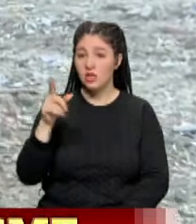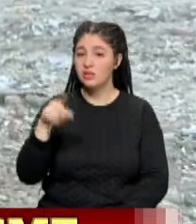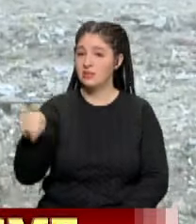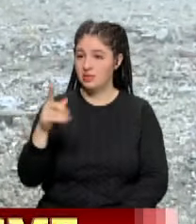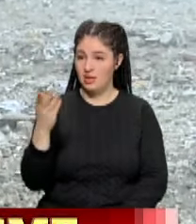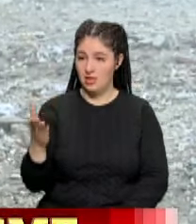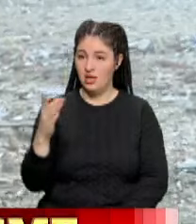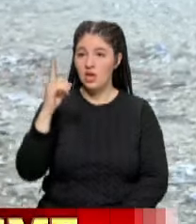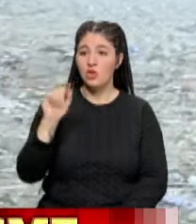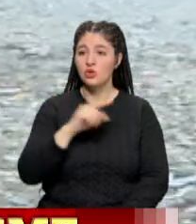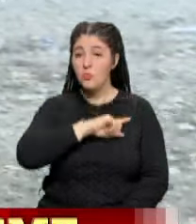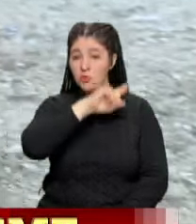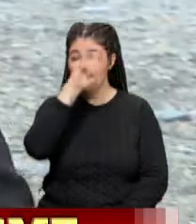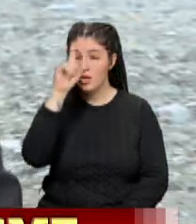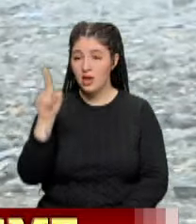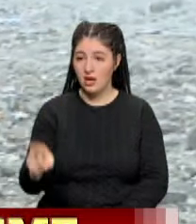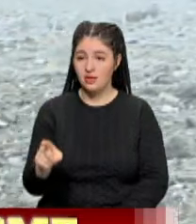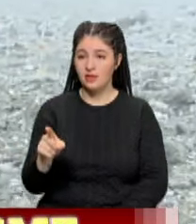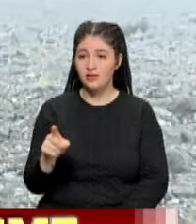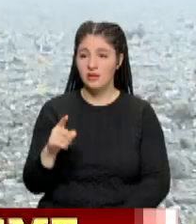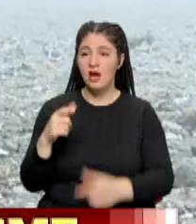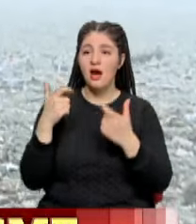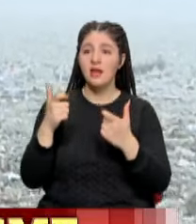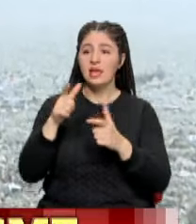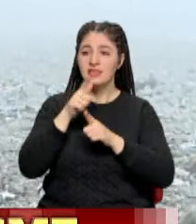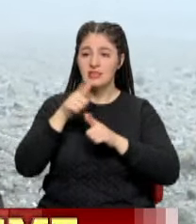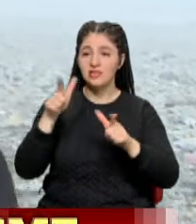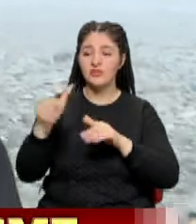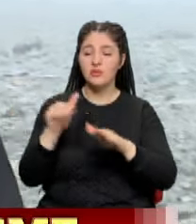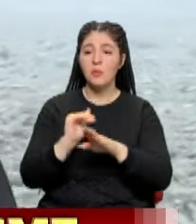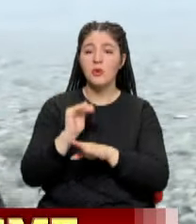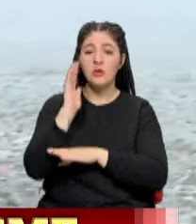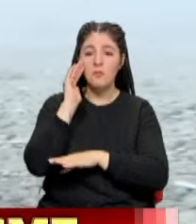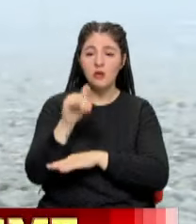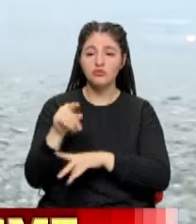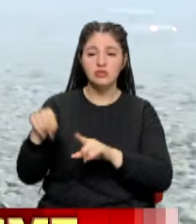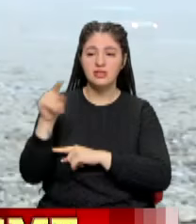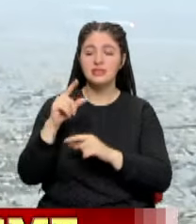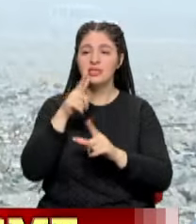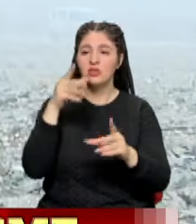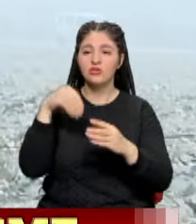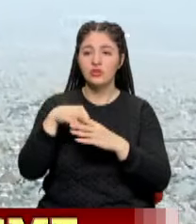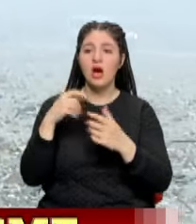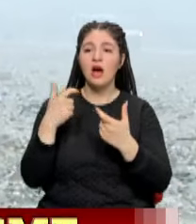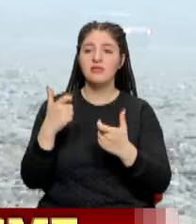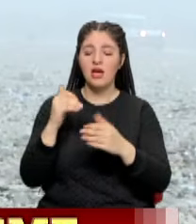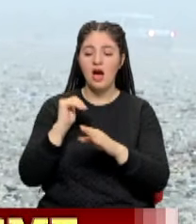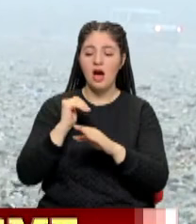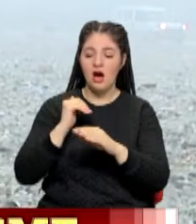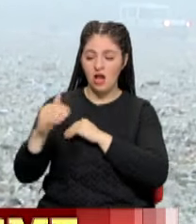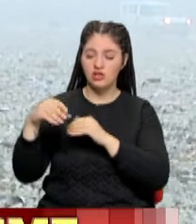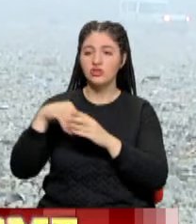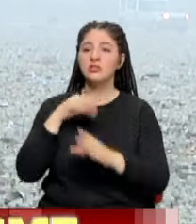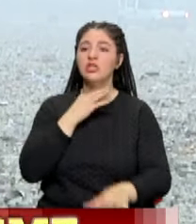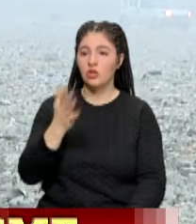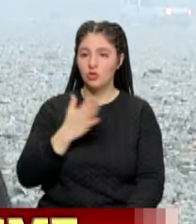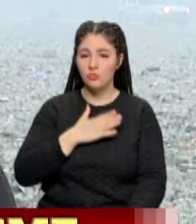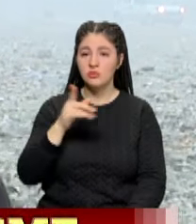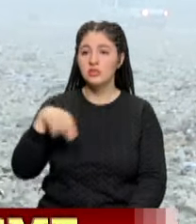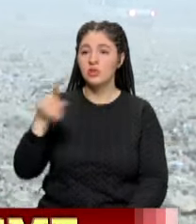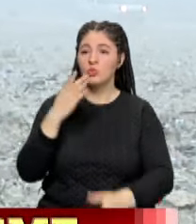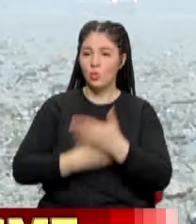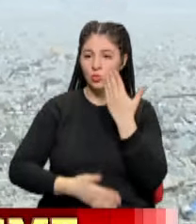sizlere ilk günden bugüne kadar Hatay'ın sesi ve depremzedelerin sesi olduğunuz için Hatay halkı adına öncelikle teşekkür ediyorum.